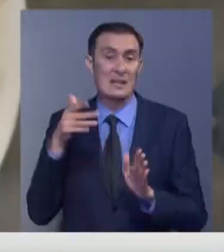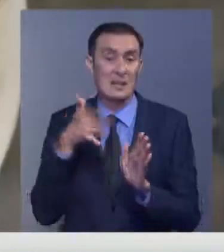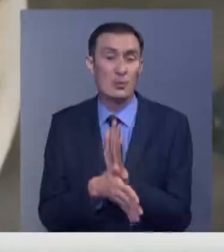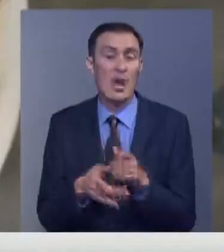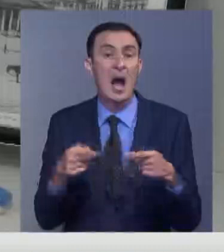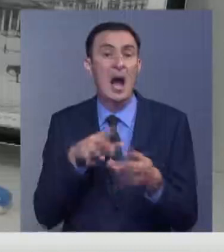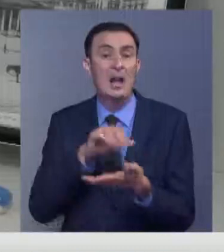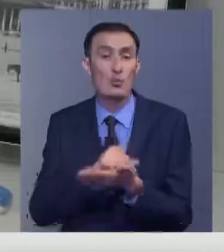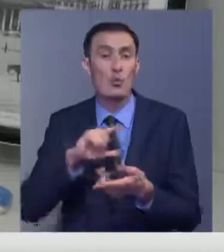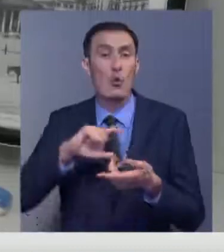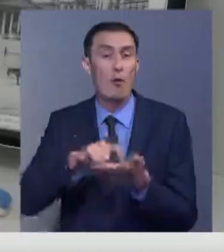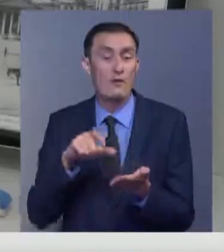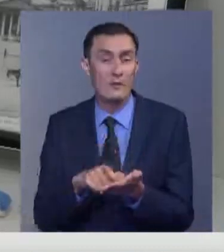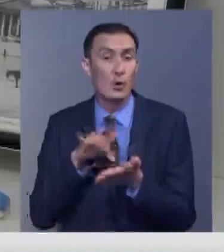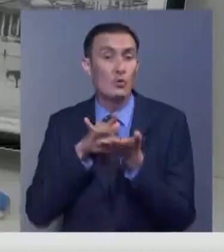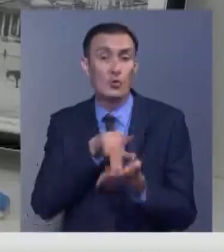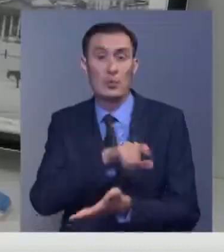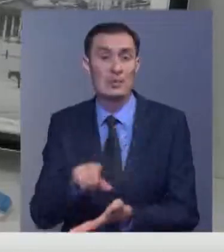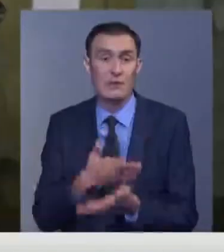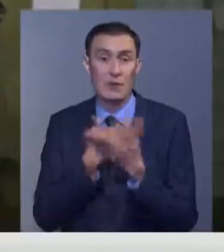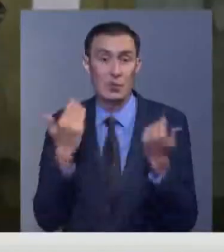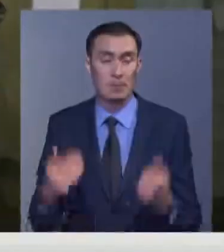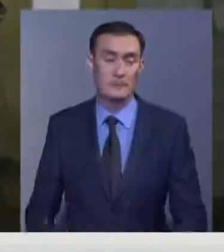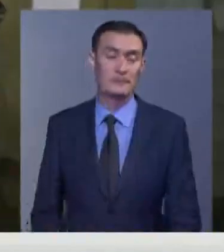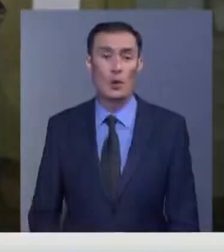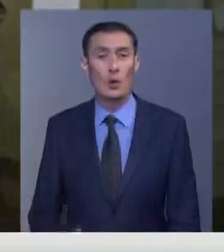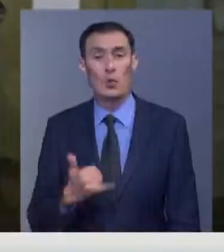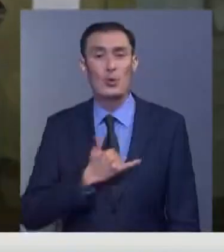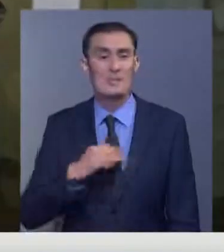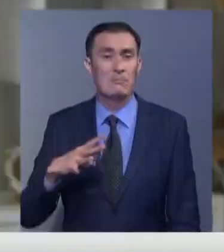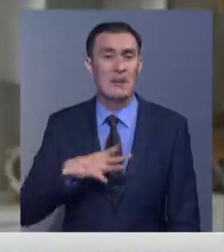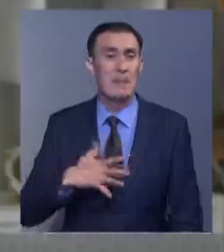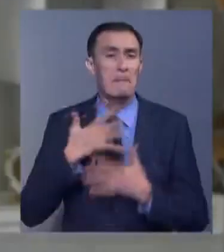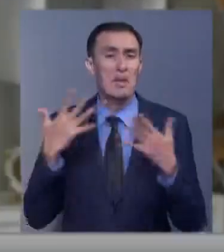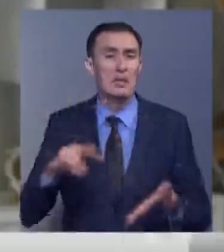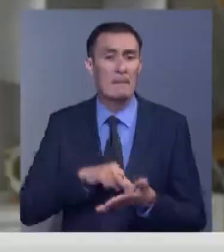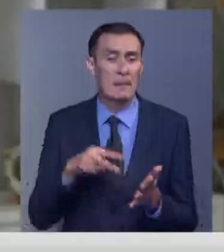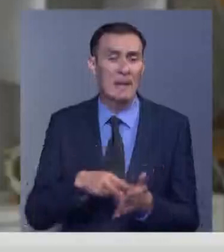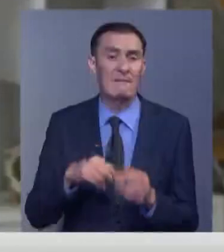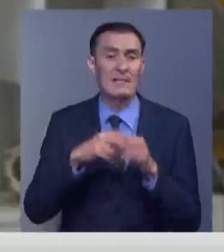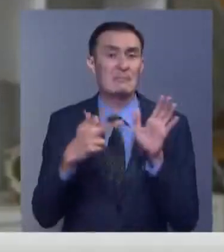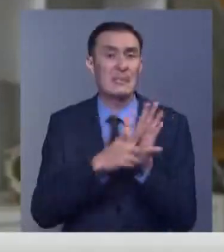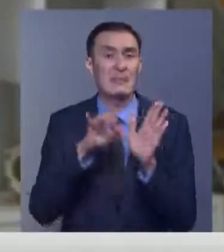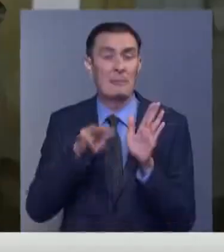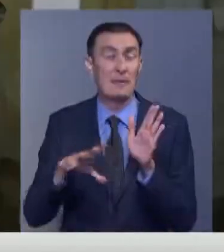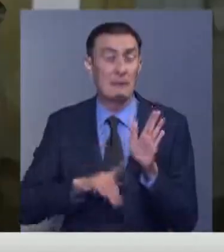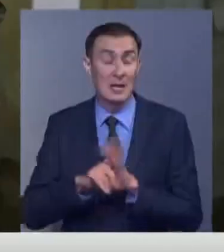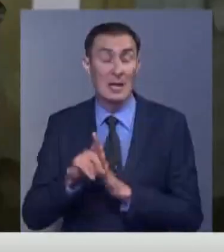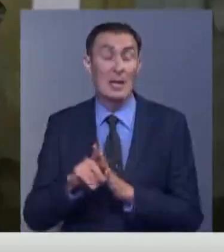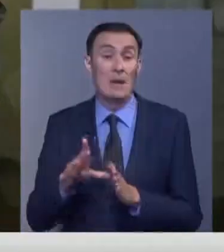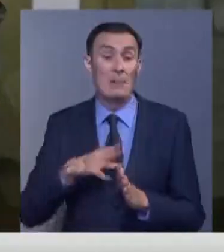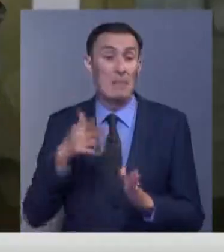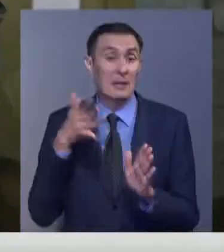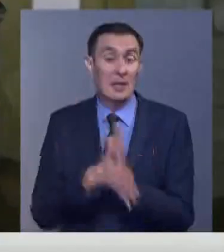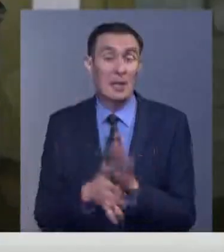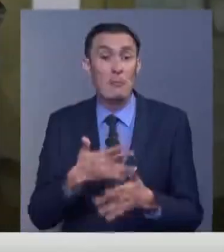аренду офисов, ведь туристов все равно нет. У нас были огромные планы. 18 марта мы ушли на карантин. Мы потратили